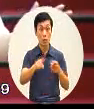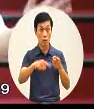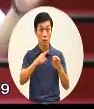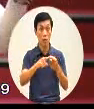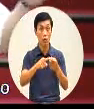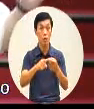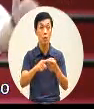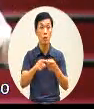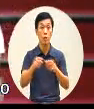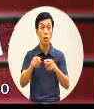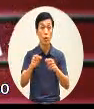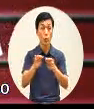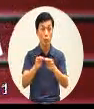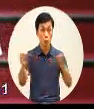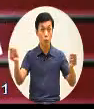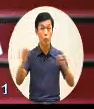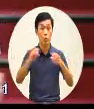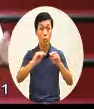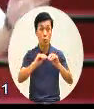久性控制30%，